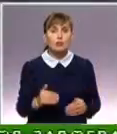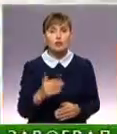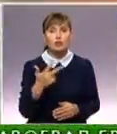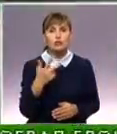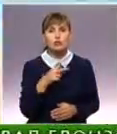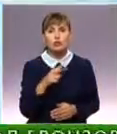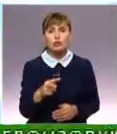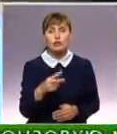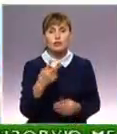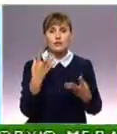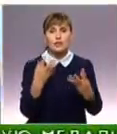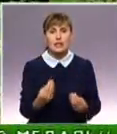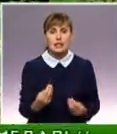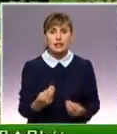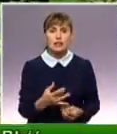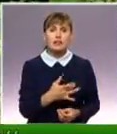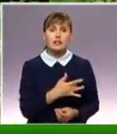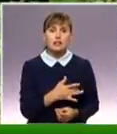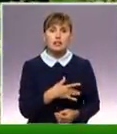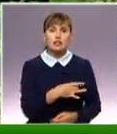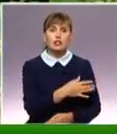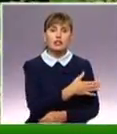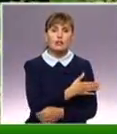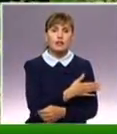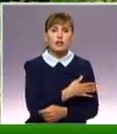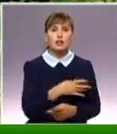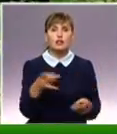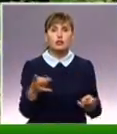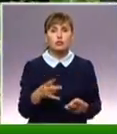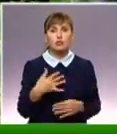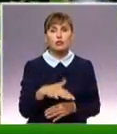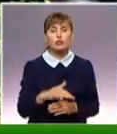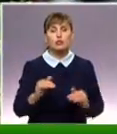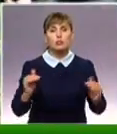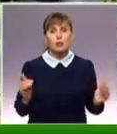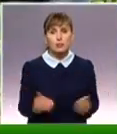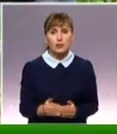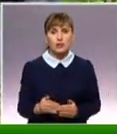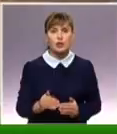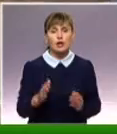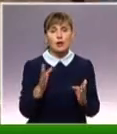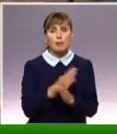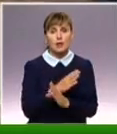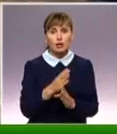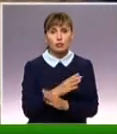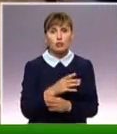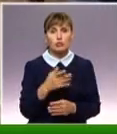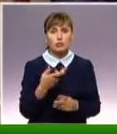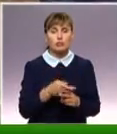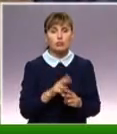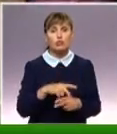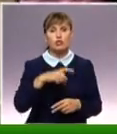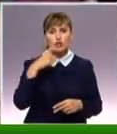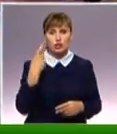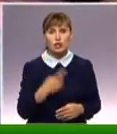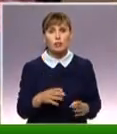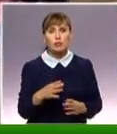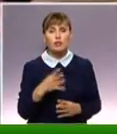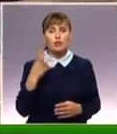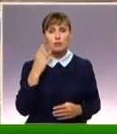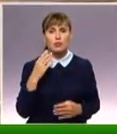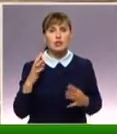в день. Сердечникам и гипертоникам стоит ограничить пребывание на улице и вовсе. Прогнозы синоптиков неутешительны. Жаркая погода в